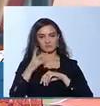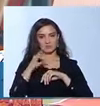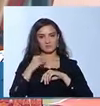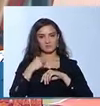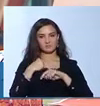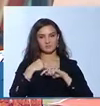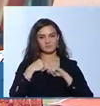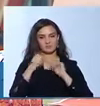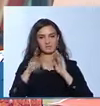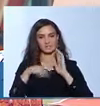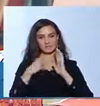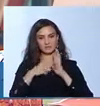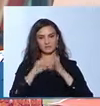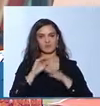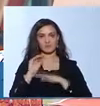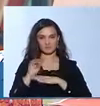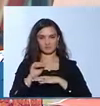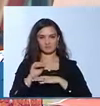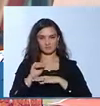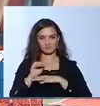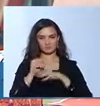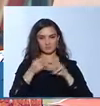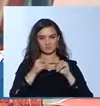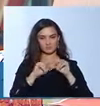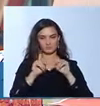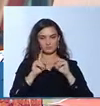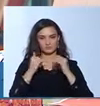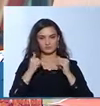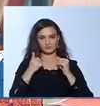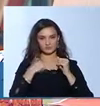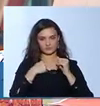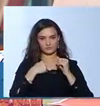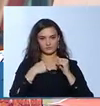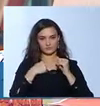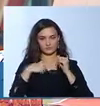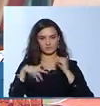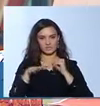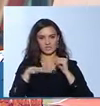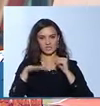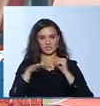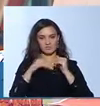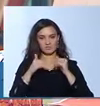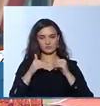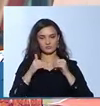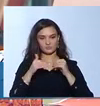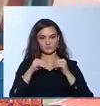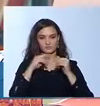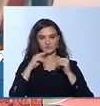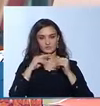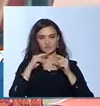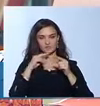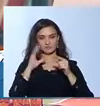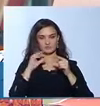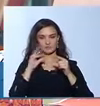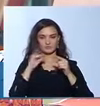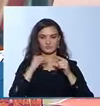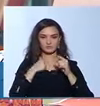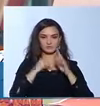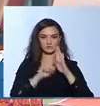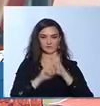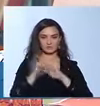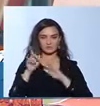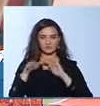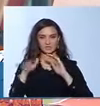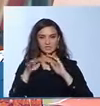მე კითხვას დავამატებდი, რა კი დღეს ჩვენ მეტნაკლებად გარემოს კომპონენტს ვითვალისწინებთ, როდესაც ჩვენ